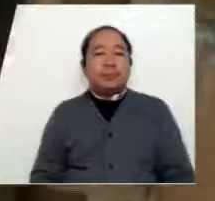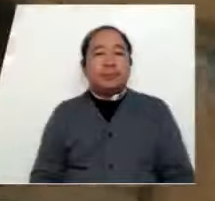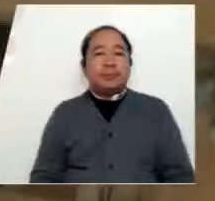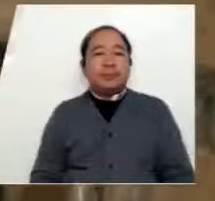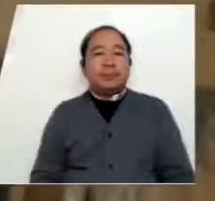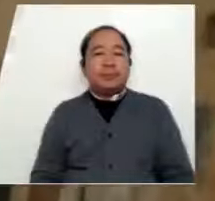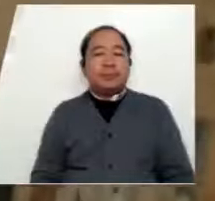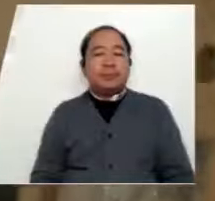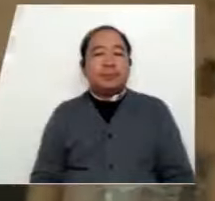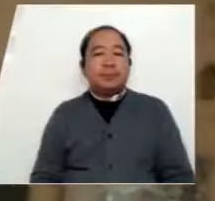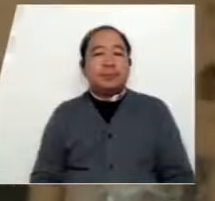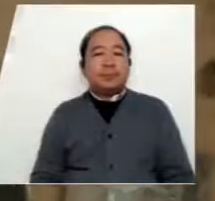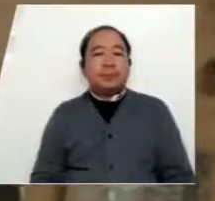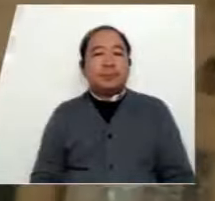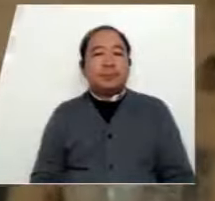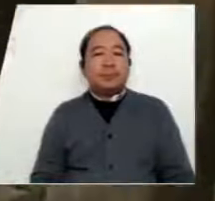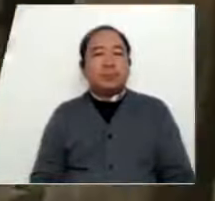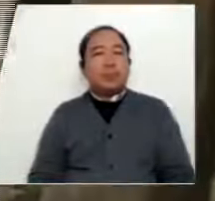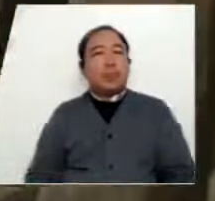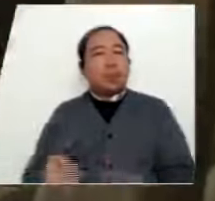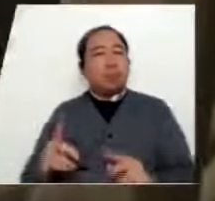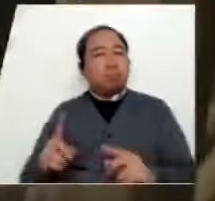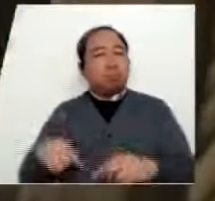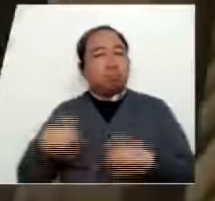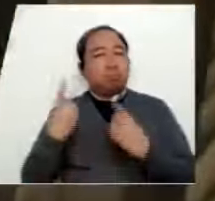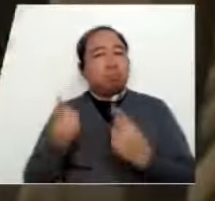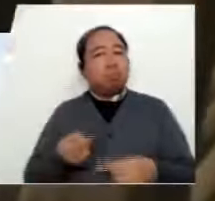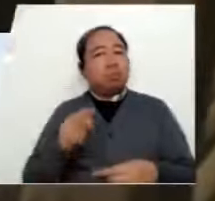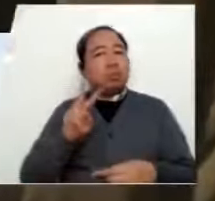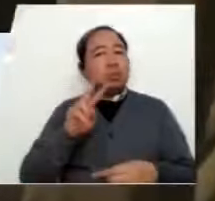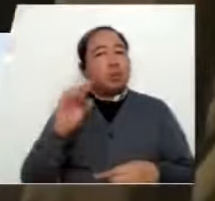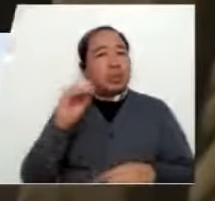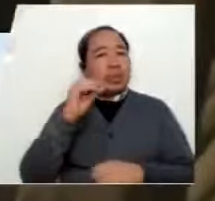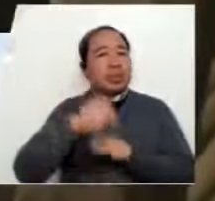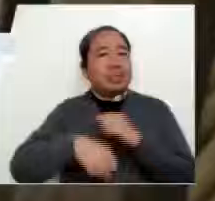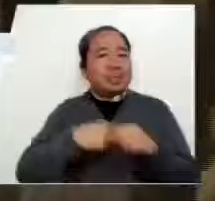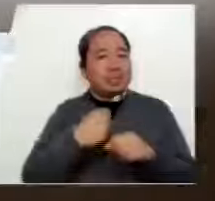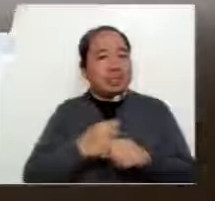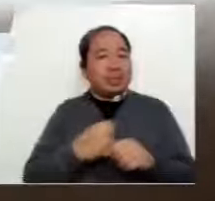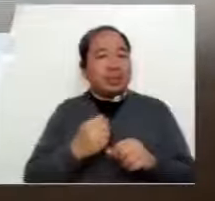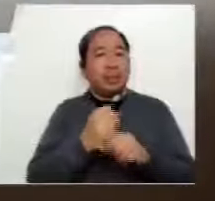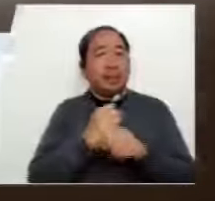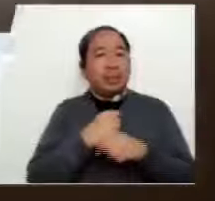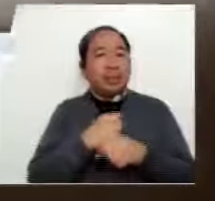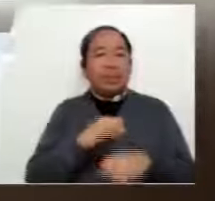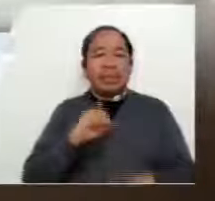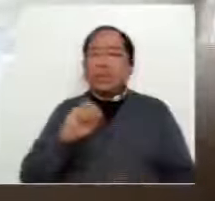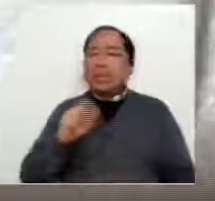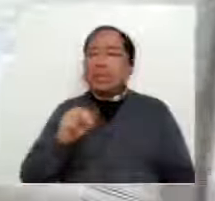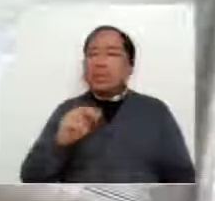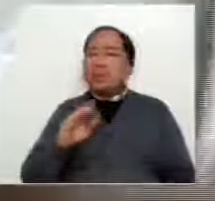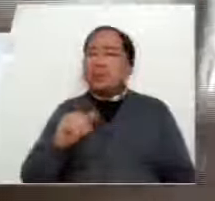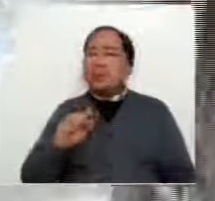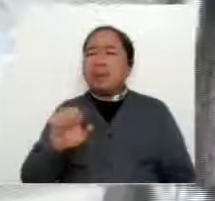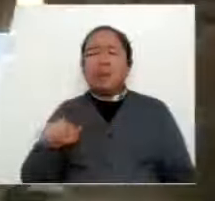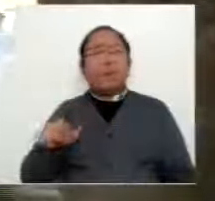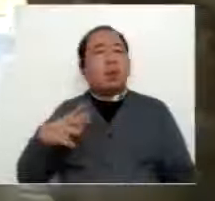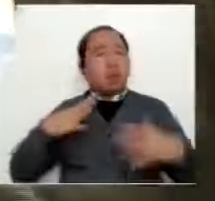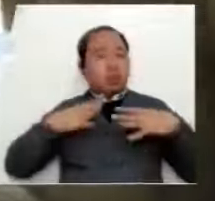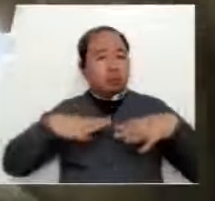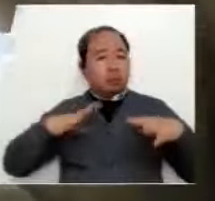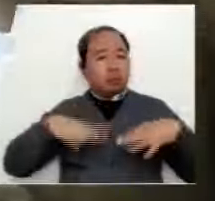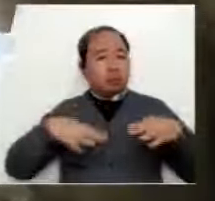Sa loob ng mahigit dalawang dekada, ang paggawa ng inabel, isang klase ng telang hinabi sa